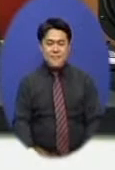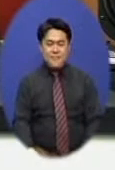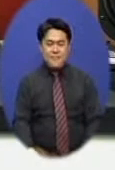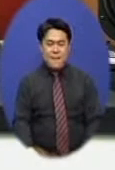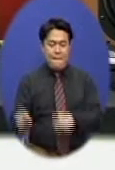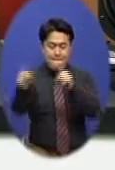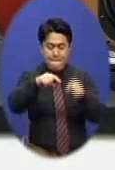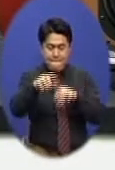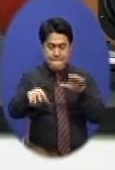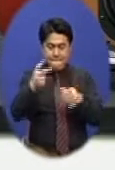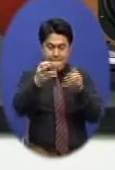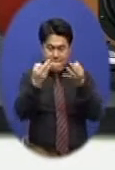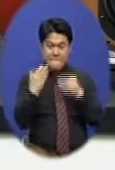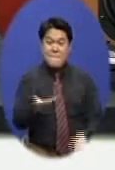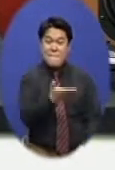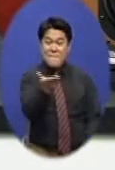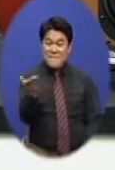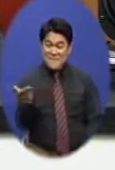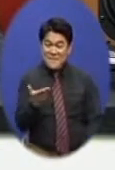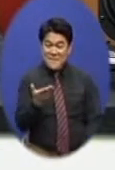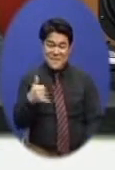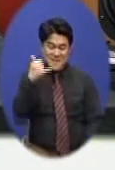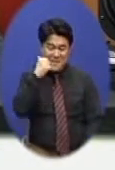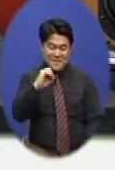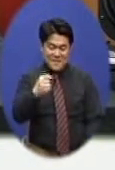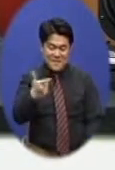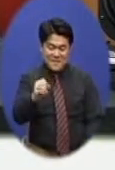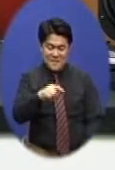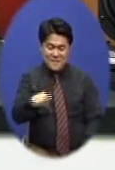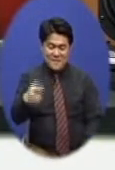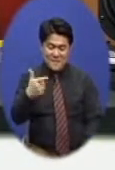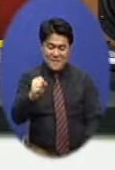네. 전국에 계신 시청자 여러분 ARS